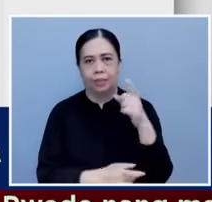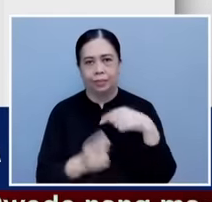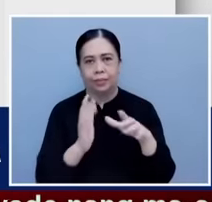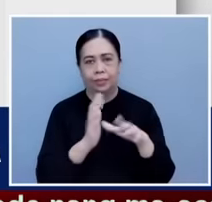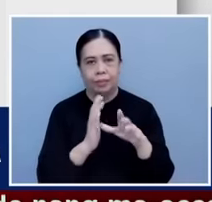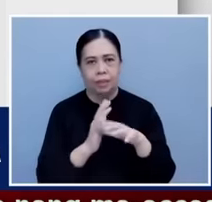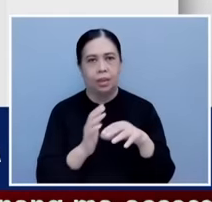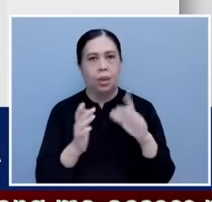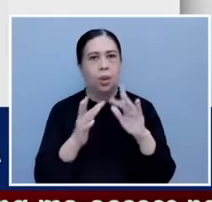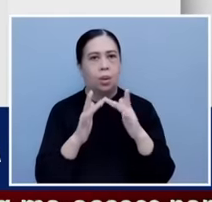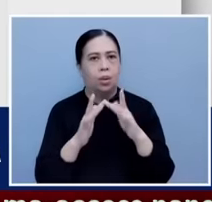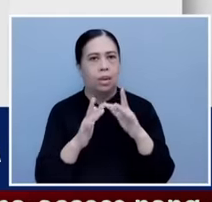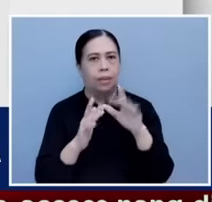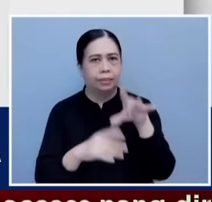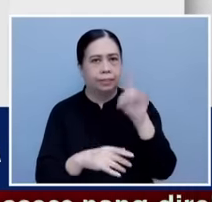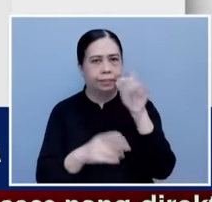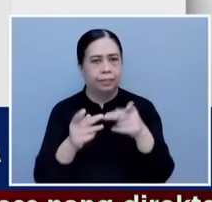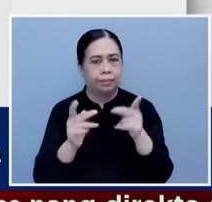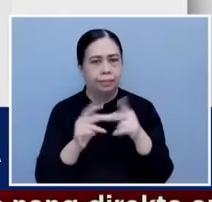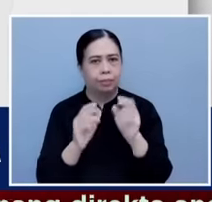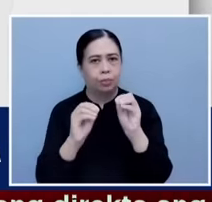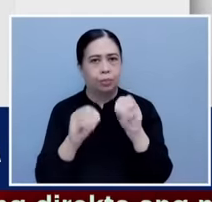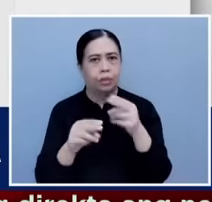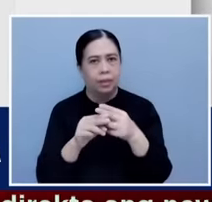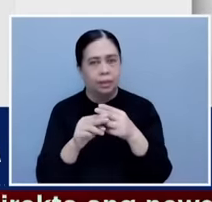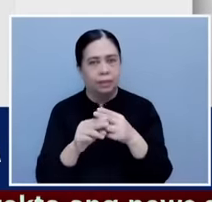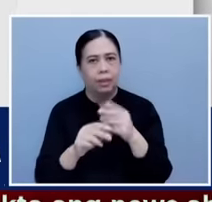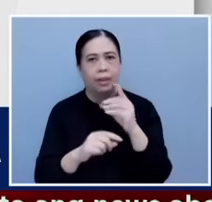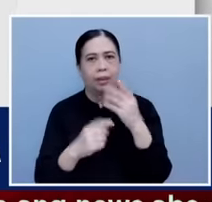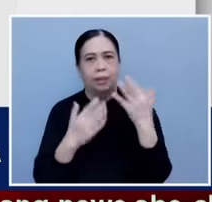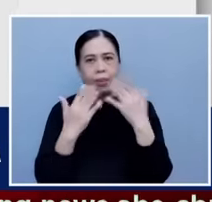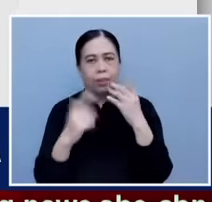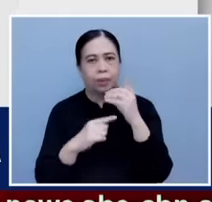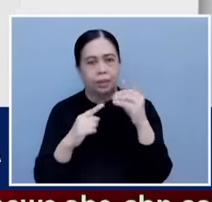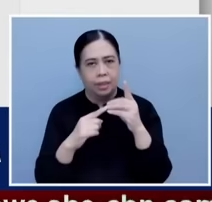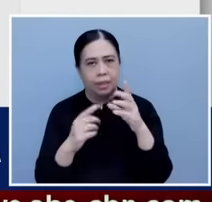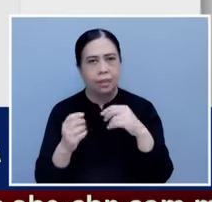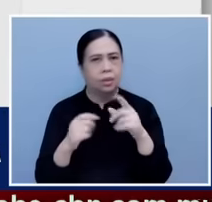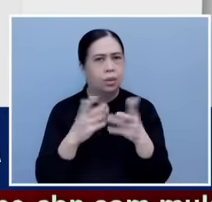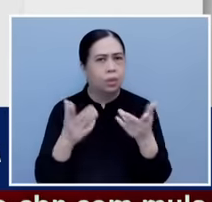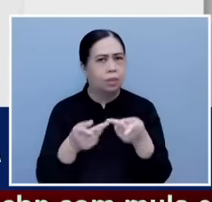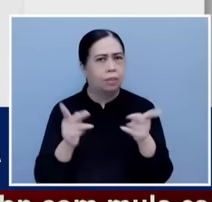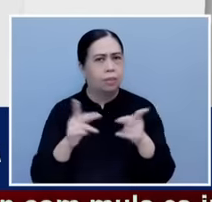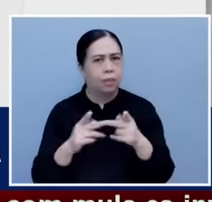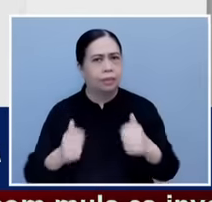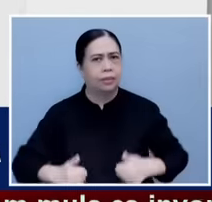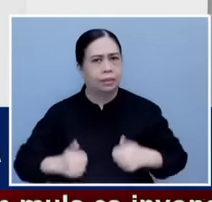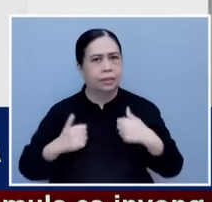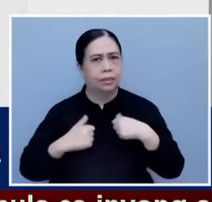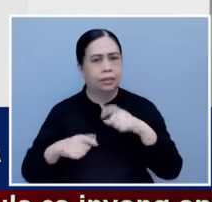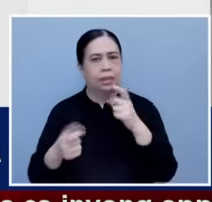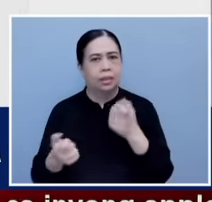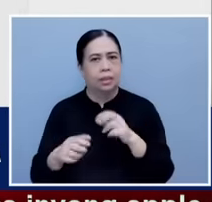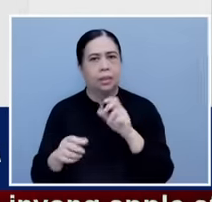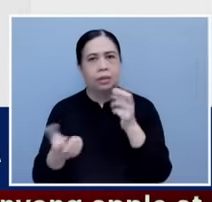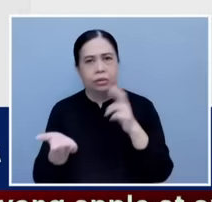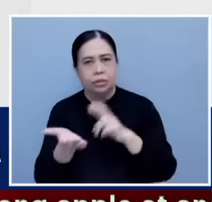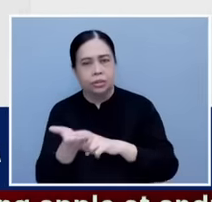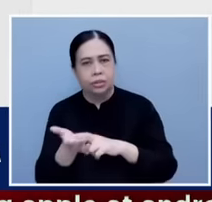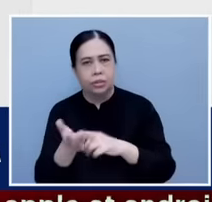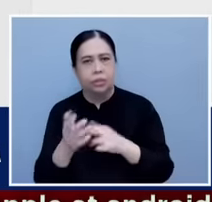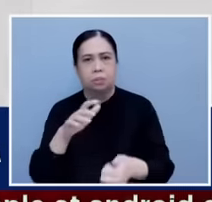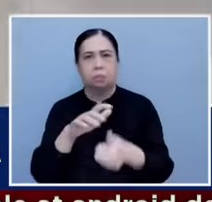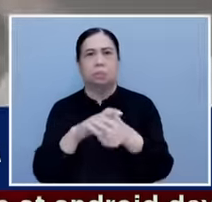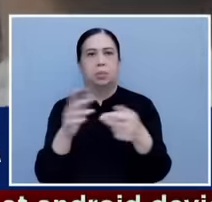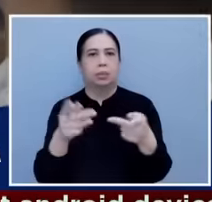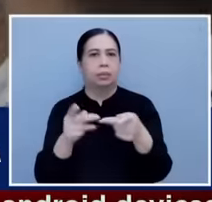finder. Ilagay lang ang pangalan, petsa ng kapanganakan at lugar kung saan ka nakarehistro at lalabas na ang polling place at